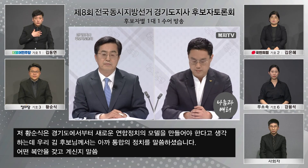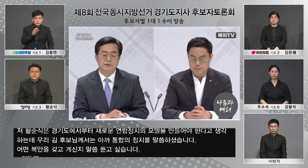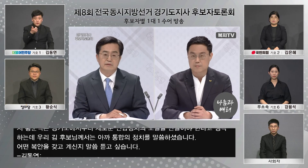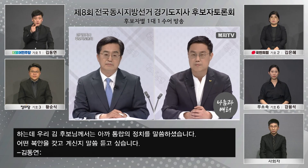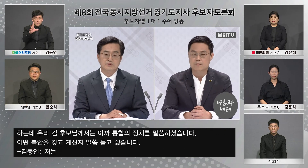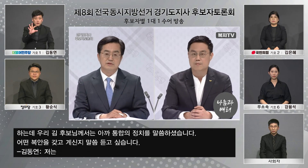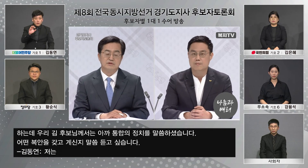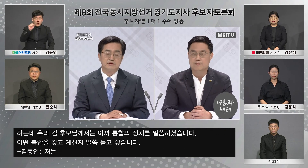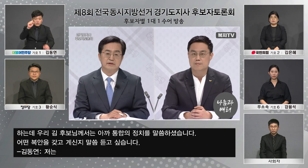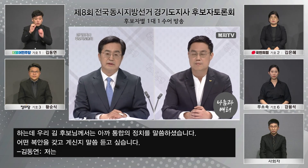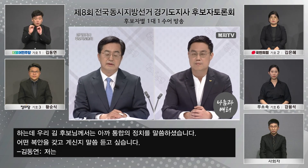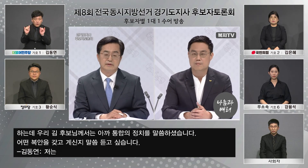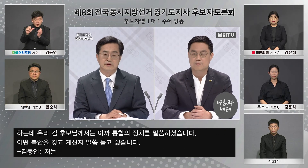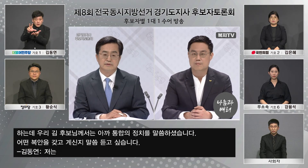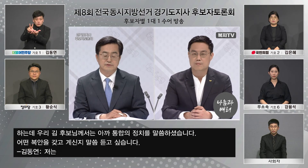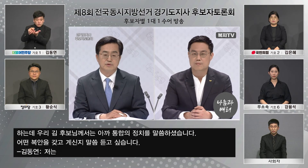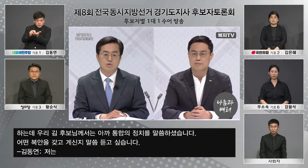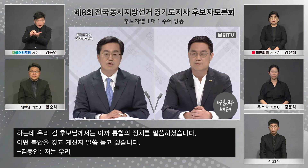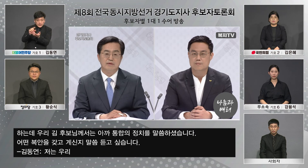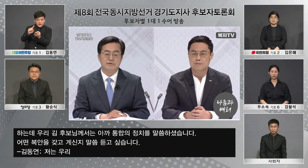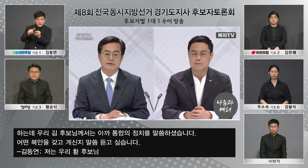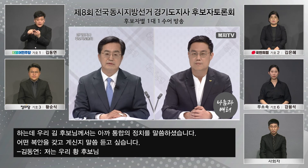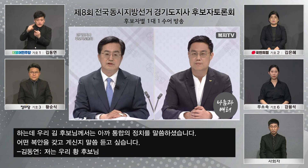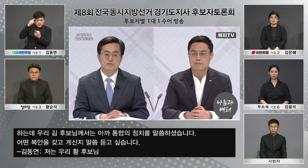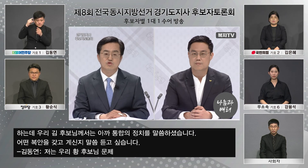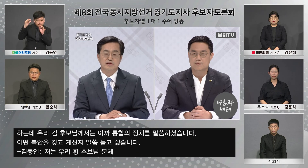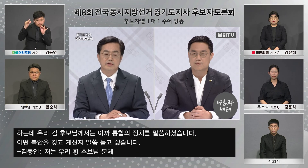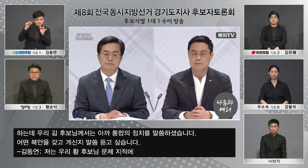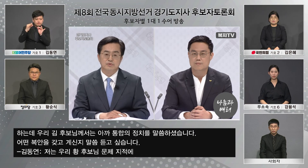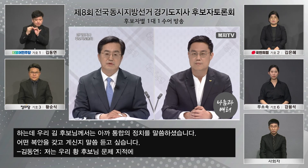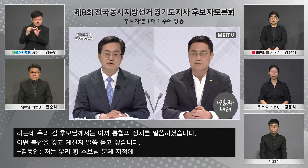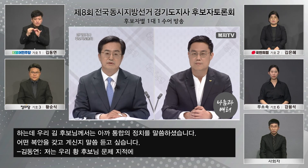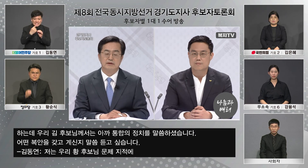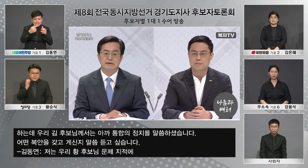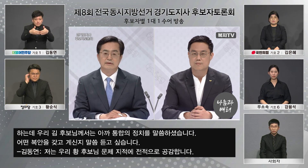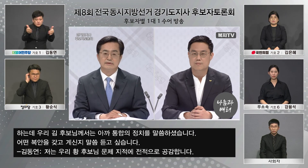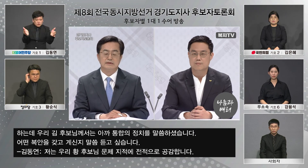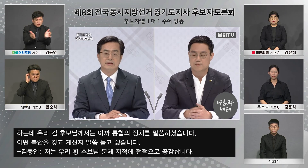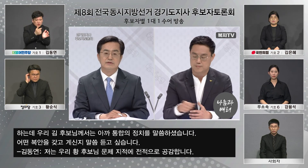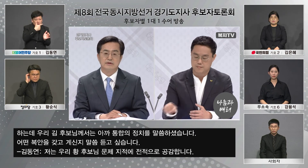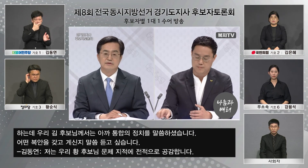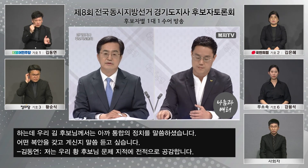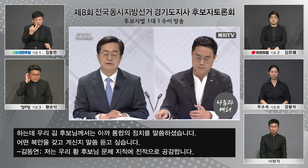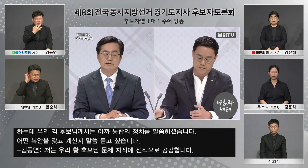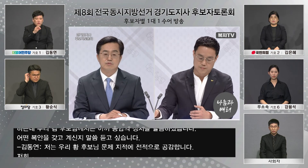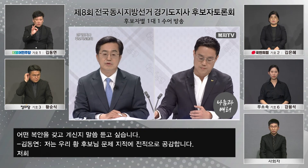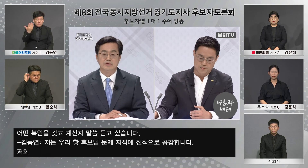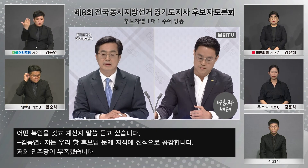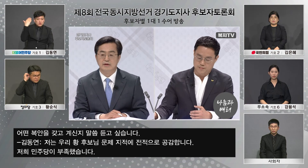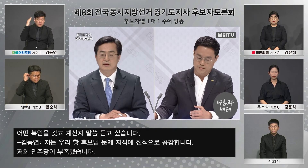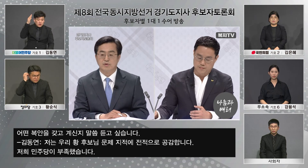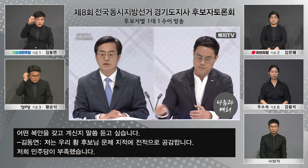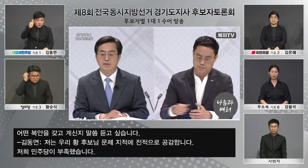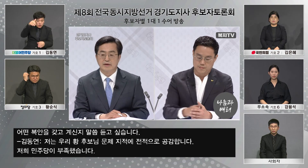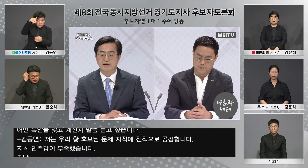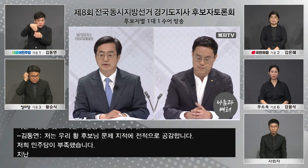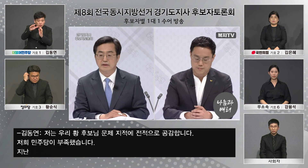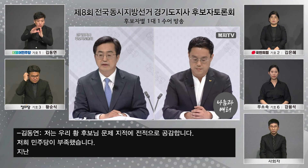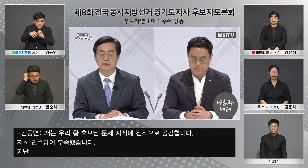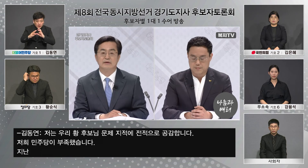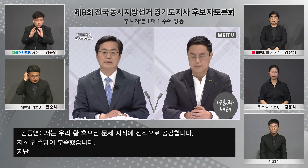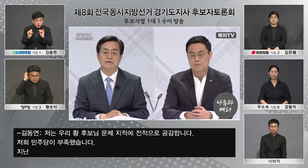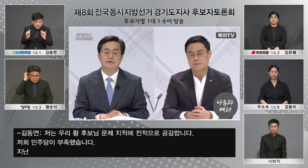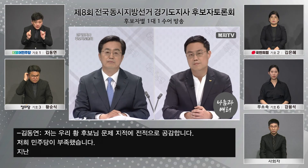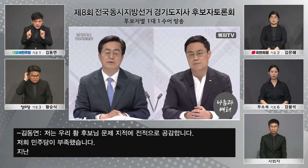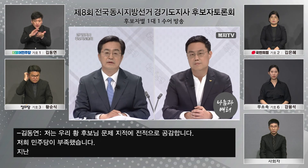후보님 그 문제 지적에 전적으로 공감합니다. 저희 민주당이 부족했습니다. 지난 대선에서 국민들의 변화와